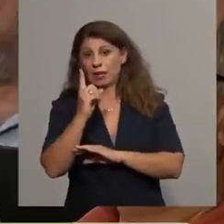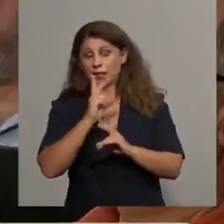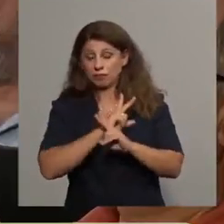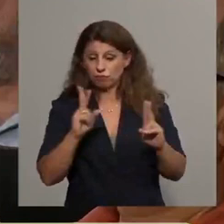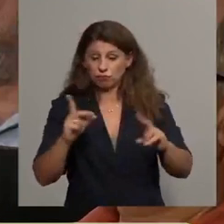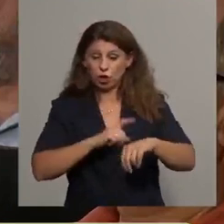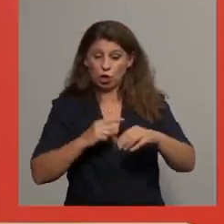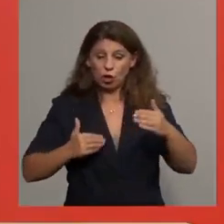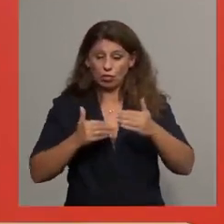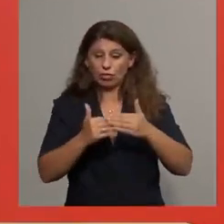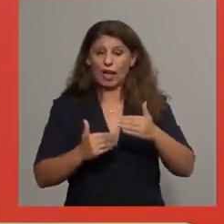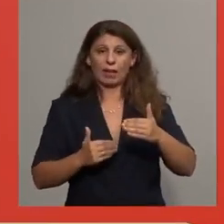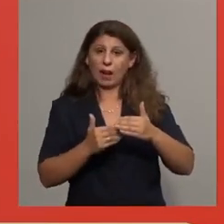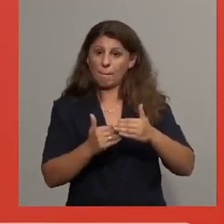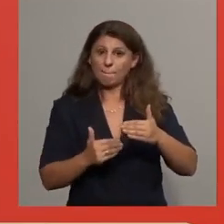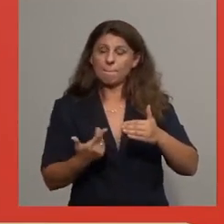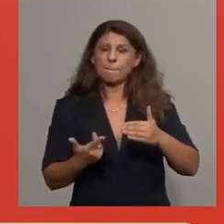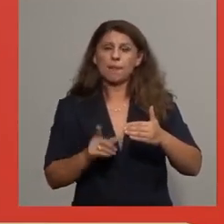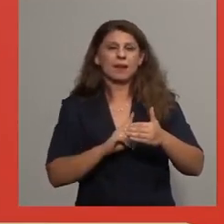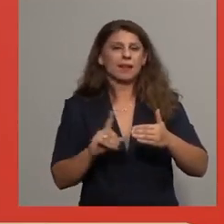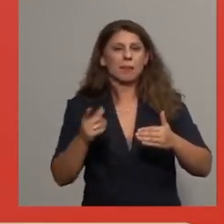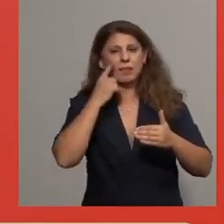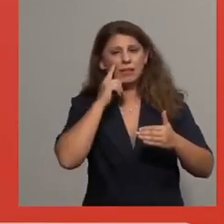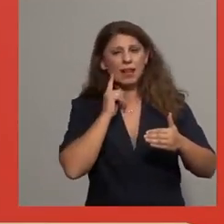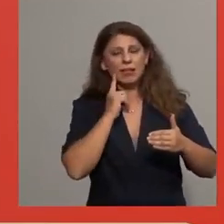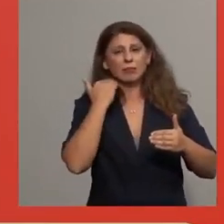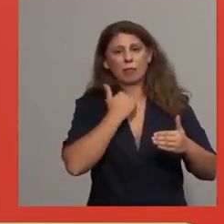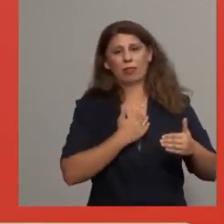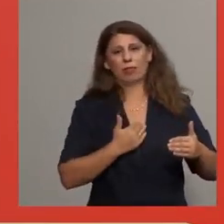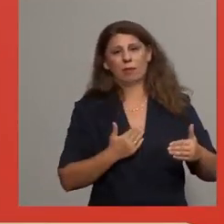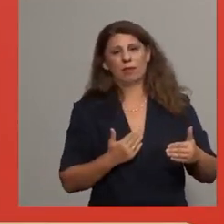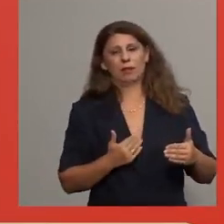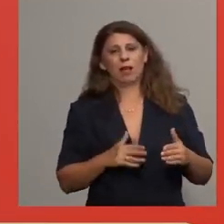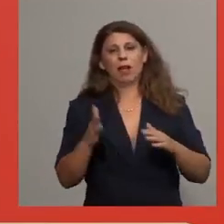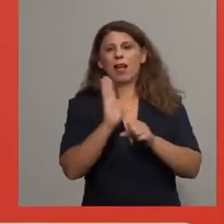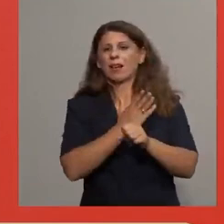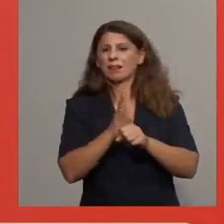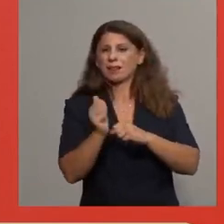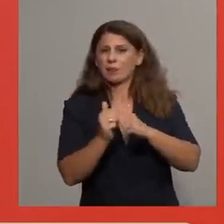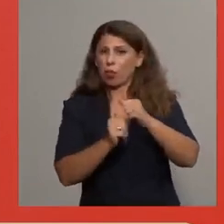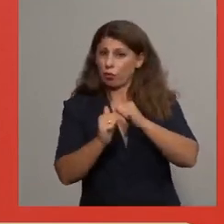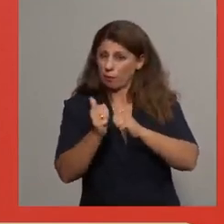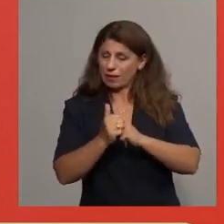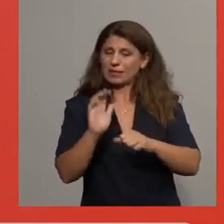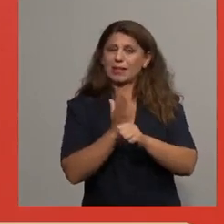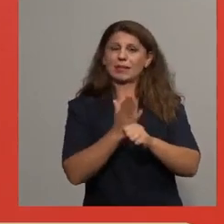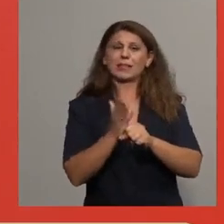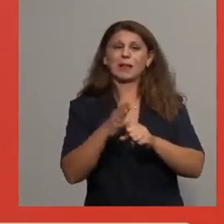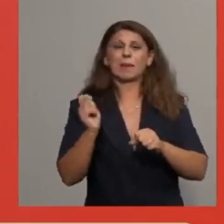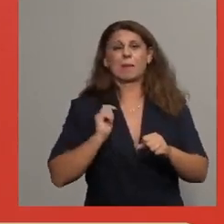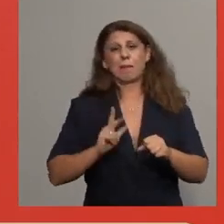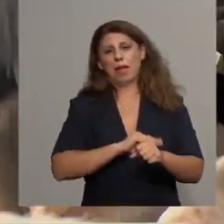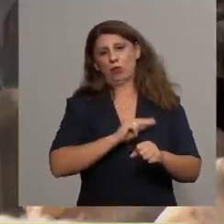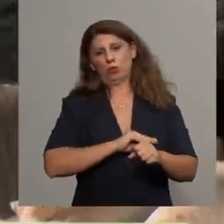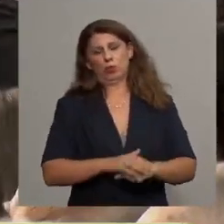σαφές χρονοδιάγραμμα, έτσι ώστε να μην ξαναθρηνήσουμε θύματα, καταστραμμένες υποδομές, καταστραμμένες